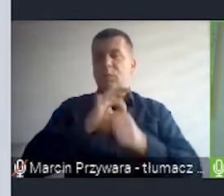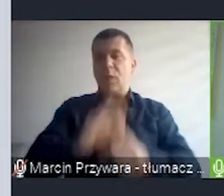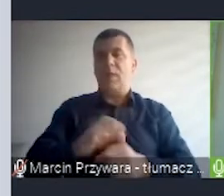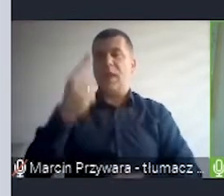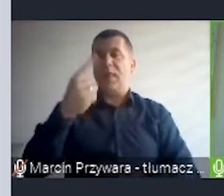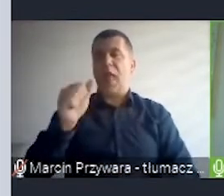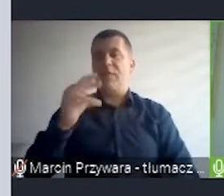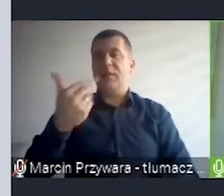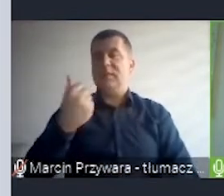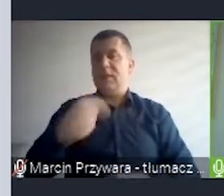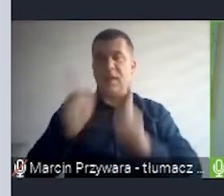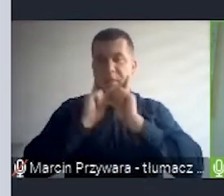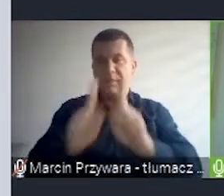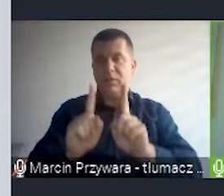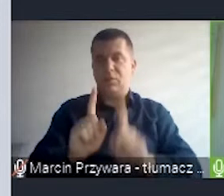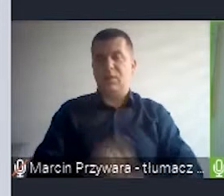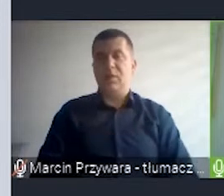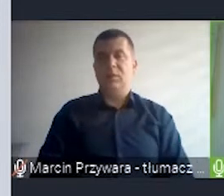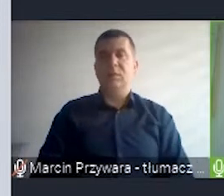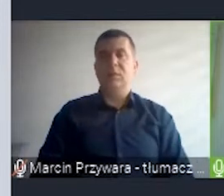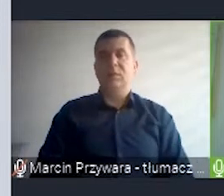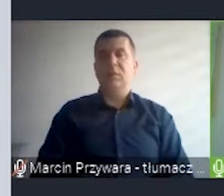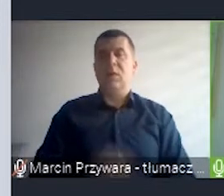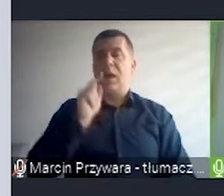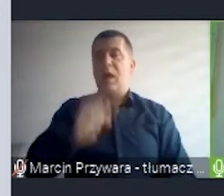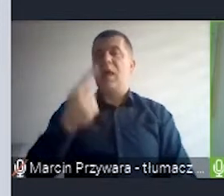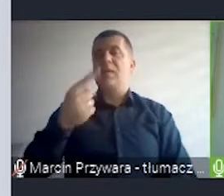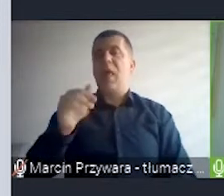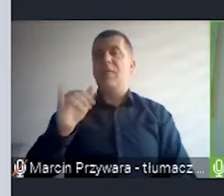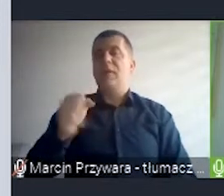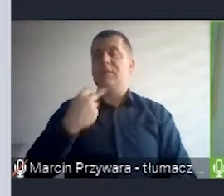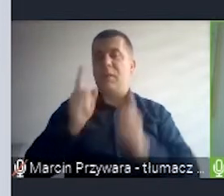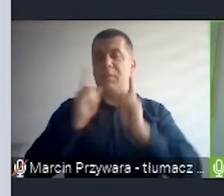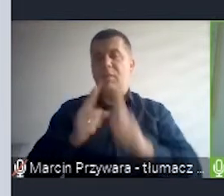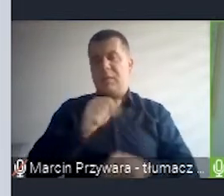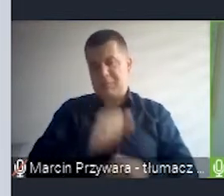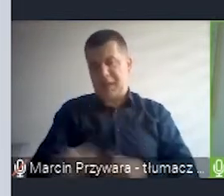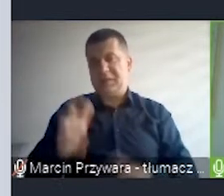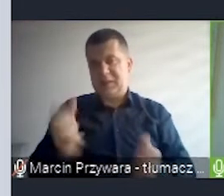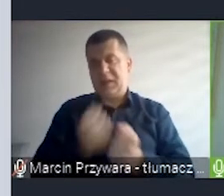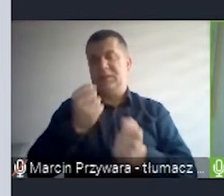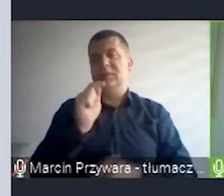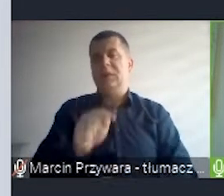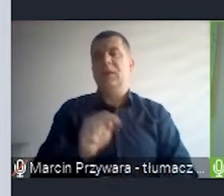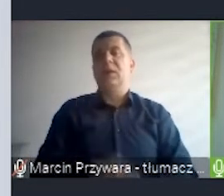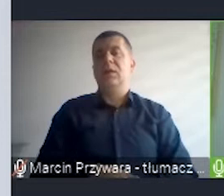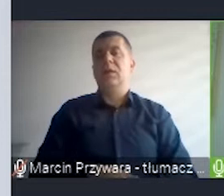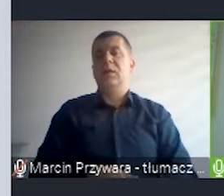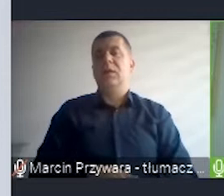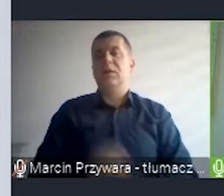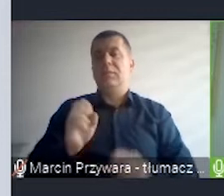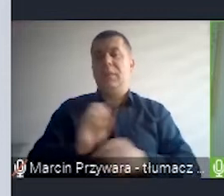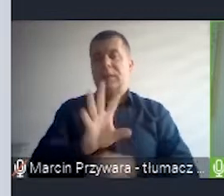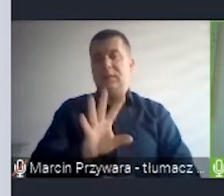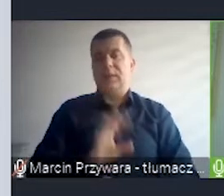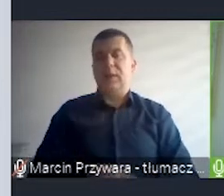definicję nieprawidłowości, a ta definicja nieprawidłowości, ona też się znajdzie w